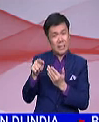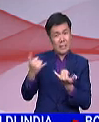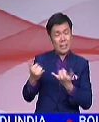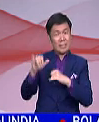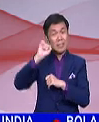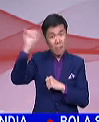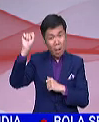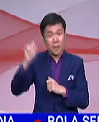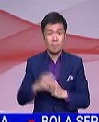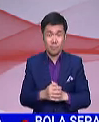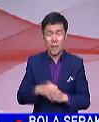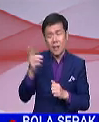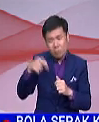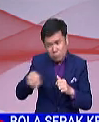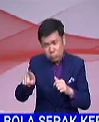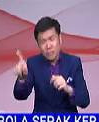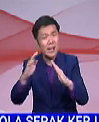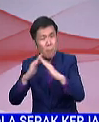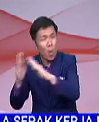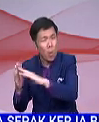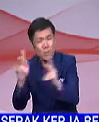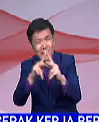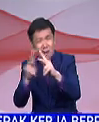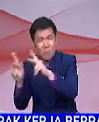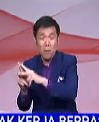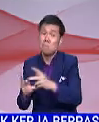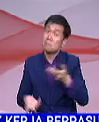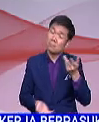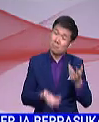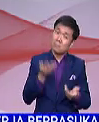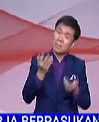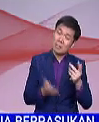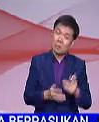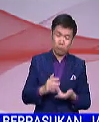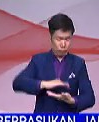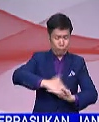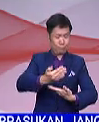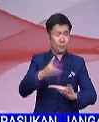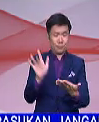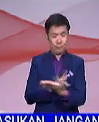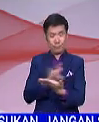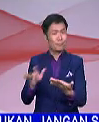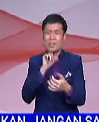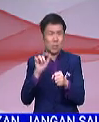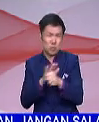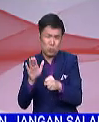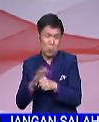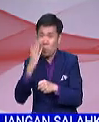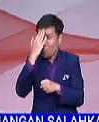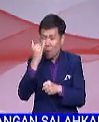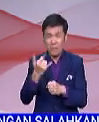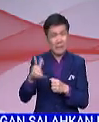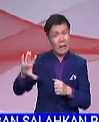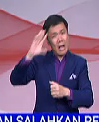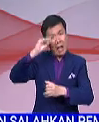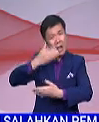negeri Sabah ini, di pedalaman, kemungkinan mereka ini tidak mempunyai peranti yang mencukupi disebabkan oleh adik-beradik yang